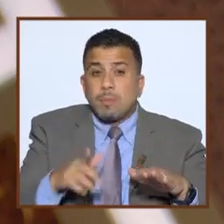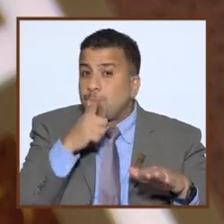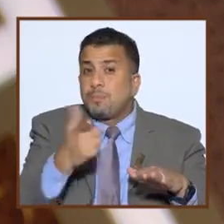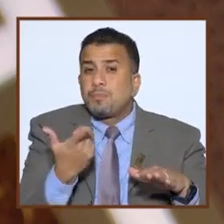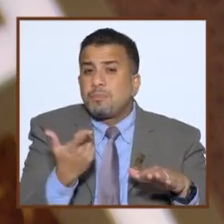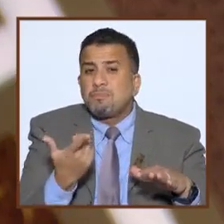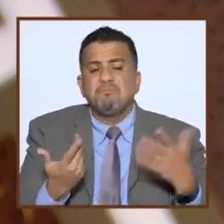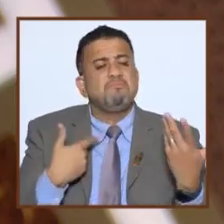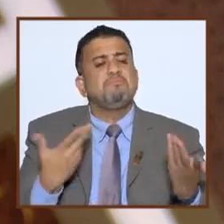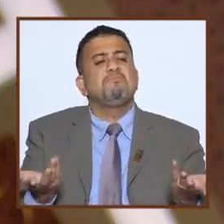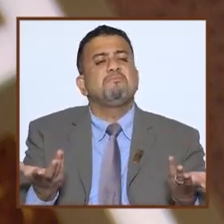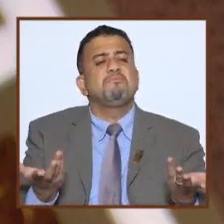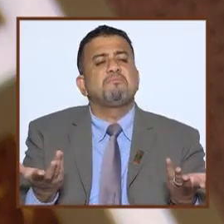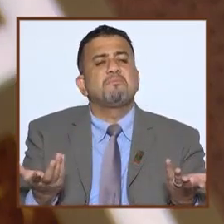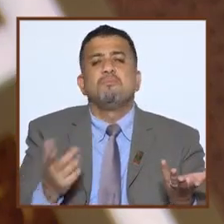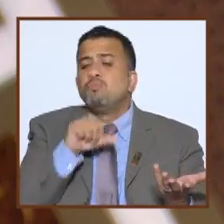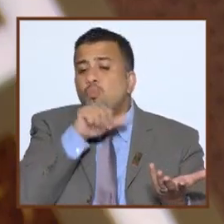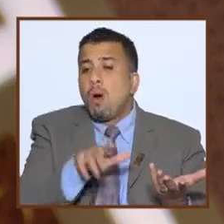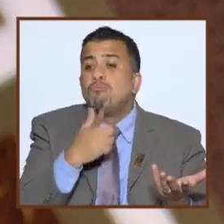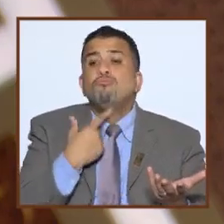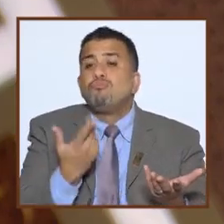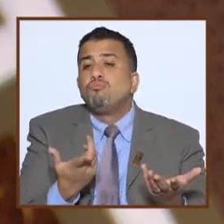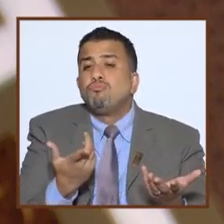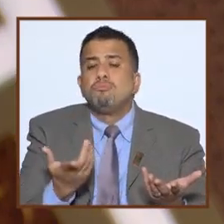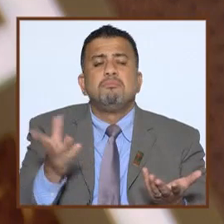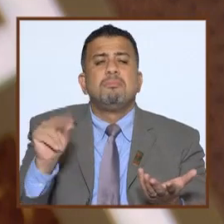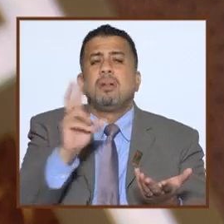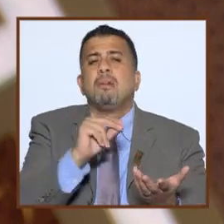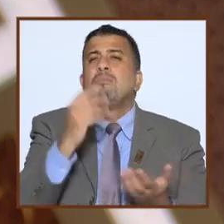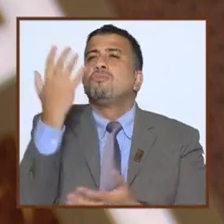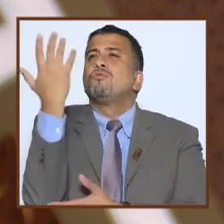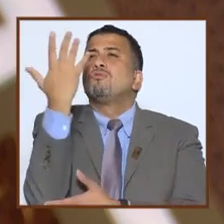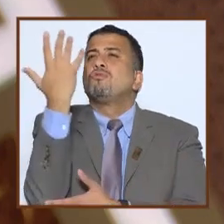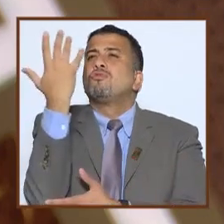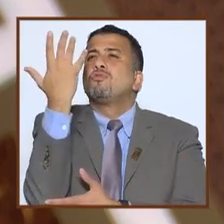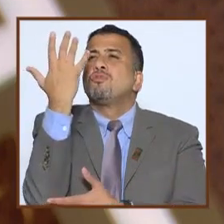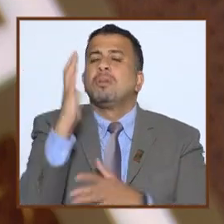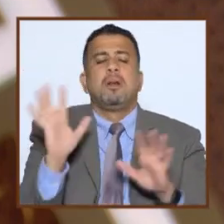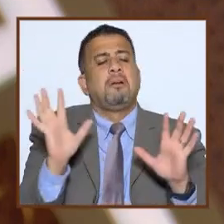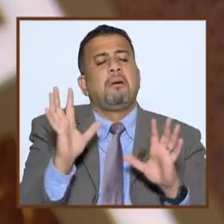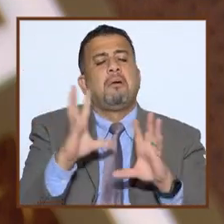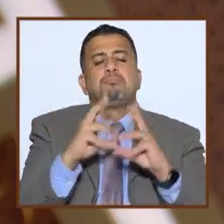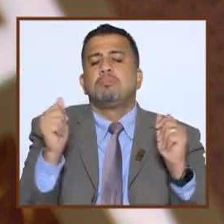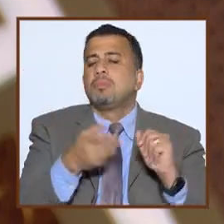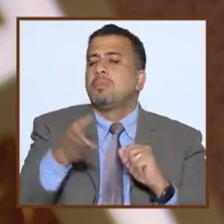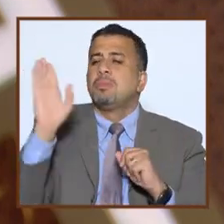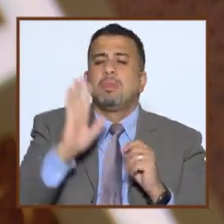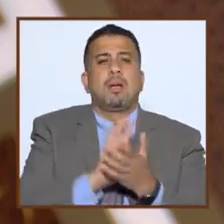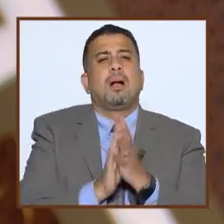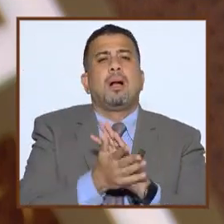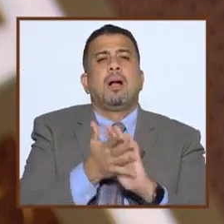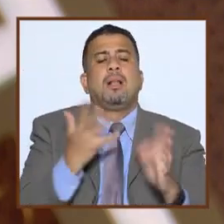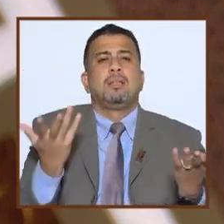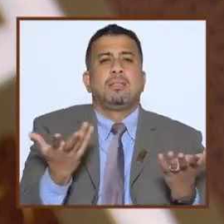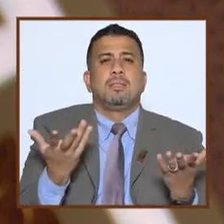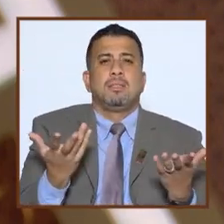ما انا والدنيا الا كواكب بين استظل تحت ظل شجره في يوم صائم ثم تركها وانصرف سبحان